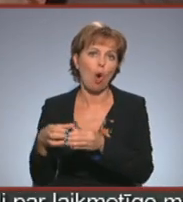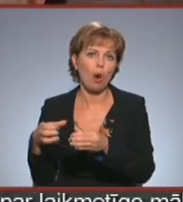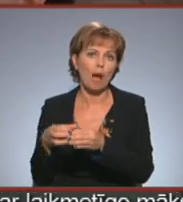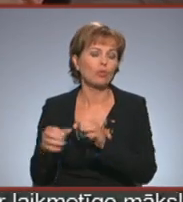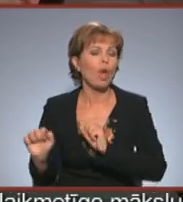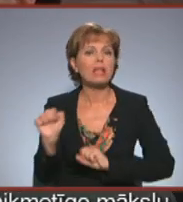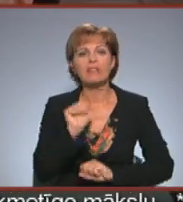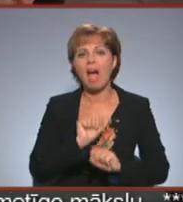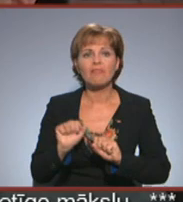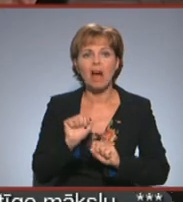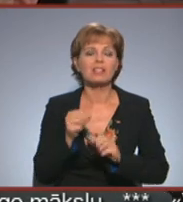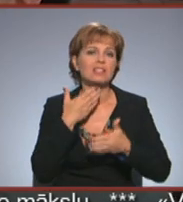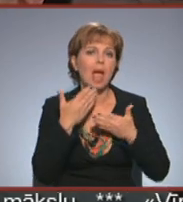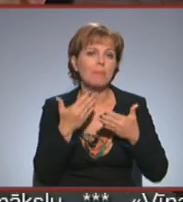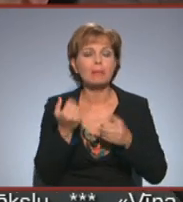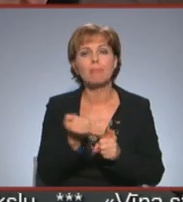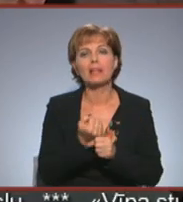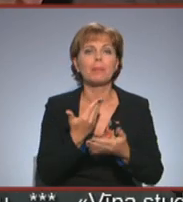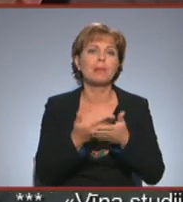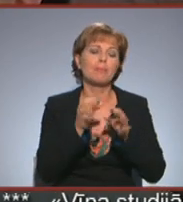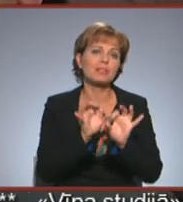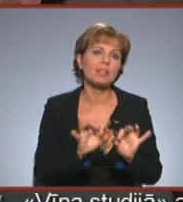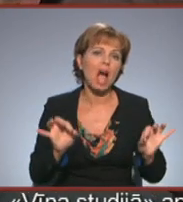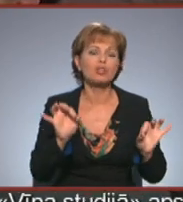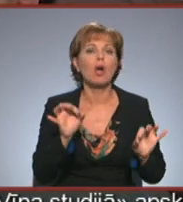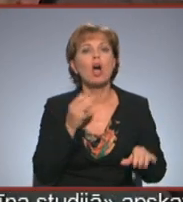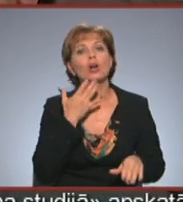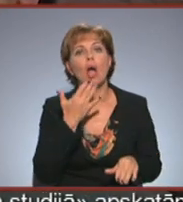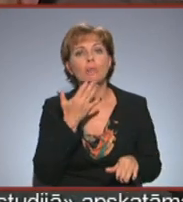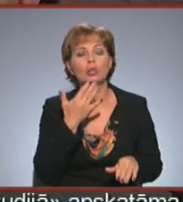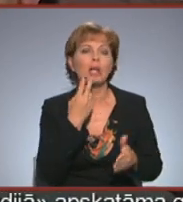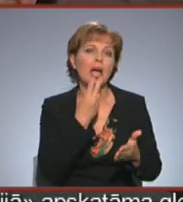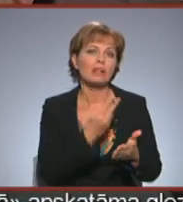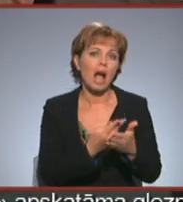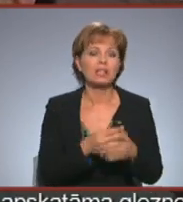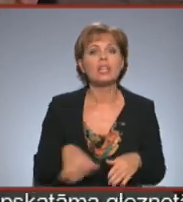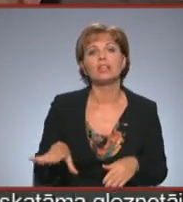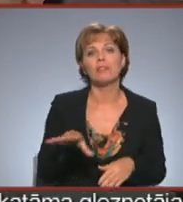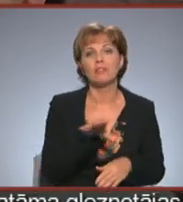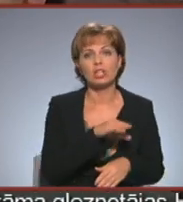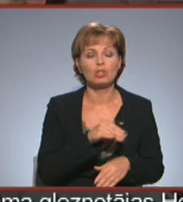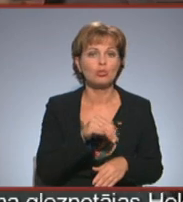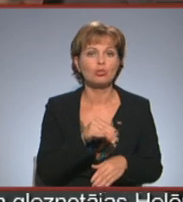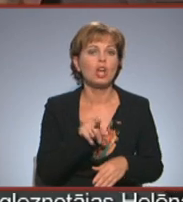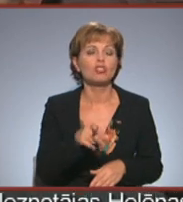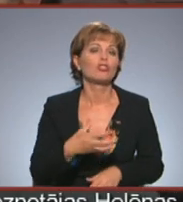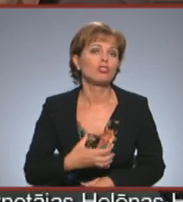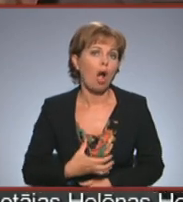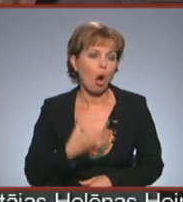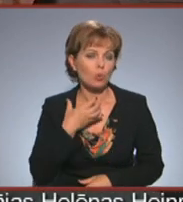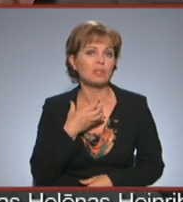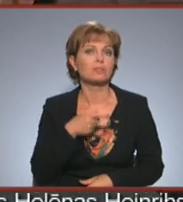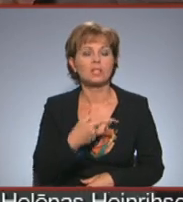nevairās, nemēģina to padarīt ne skaistāku, ne romantiskāku, ne tomēr rādīt visu kādu tās tās šausmas, kurām